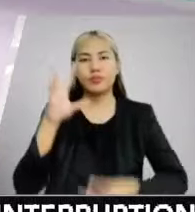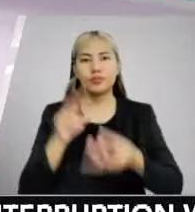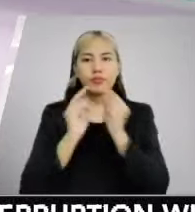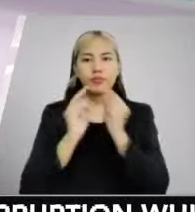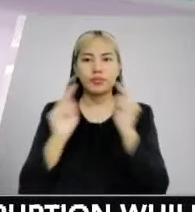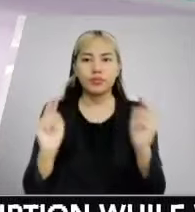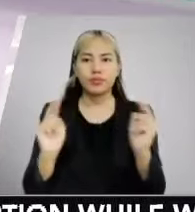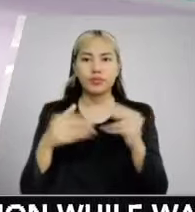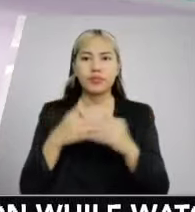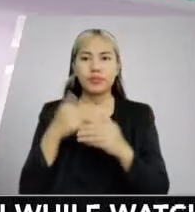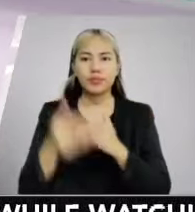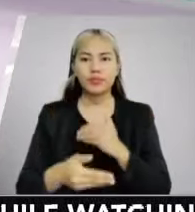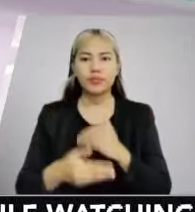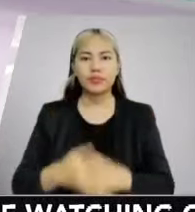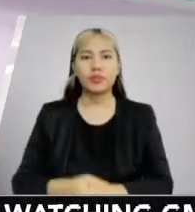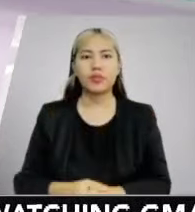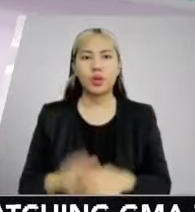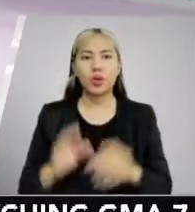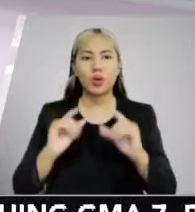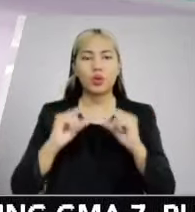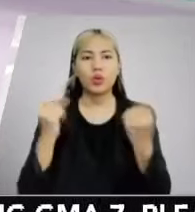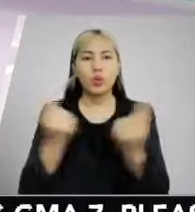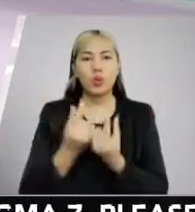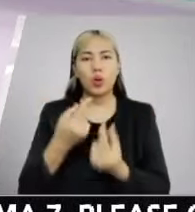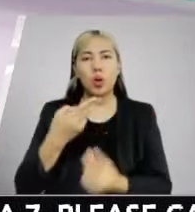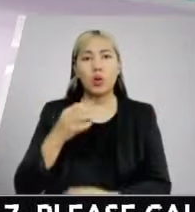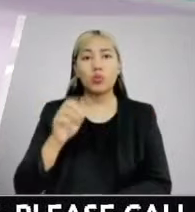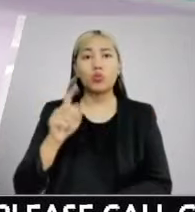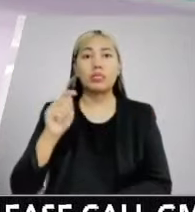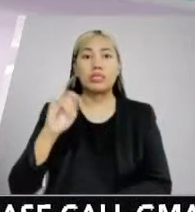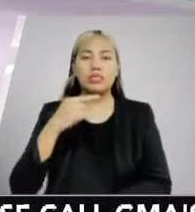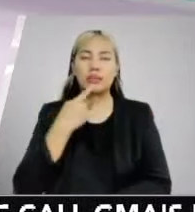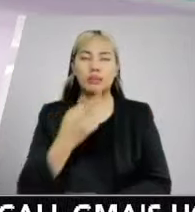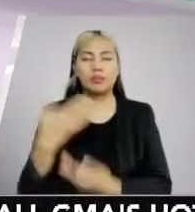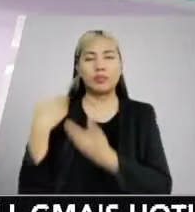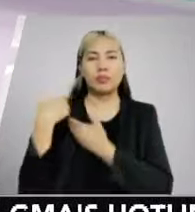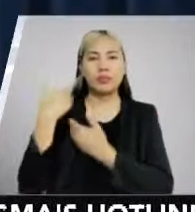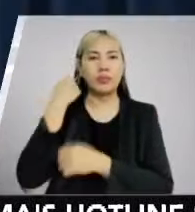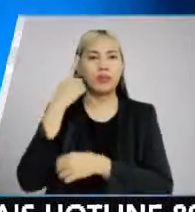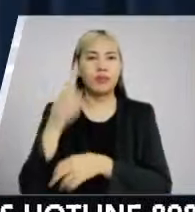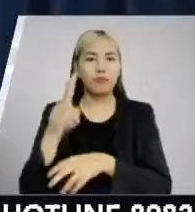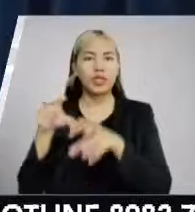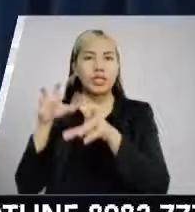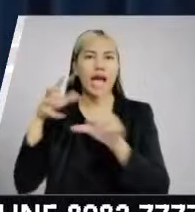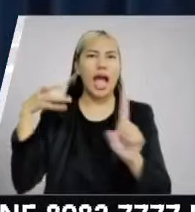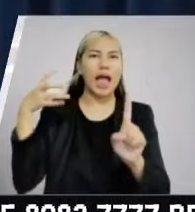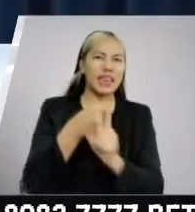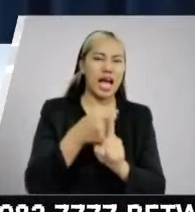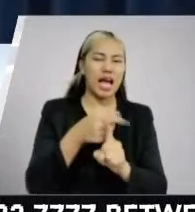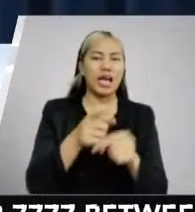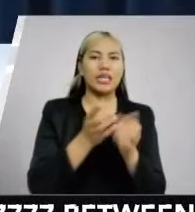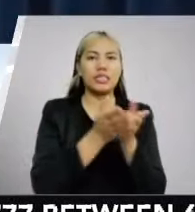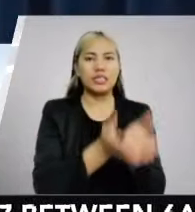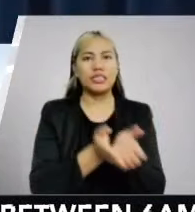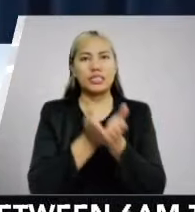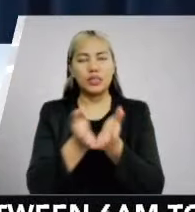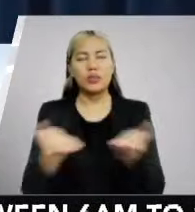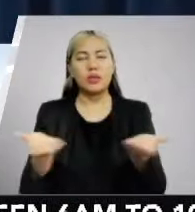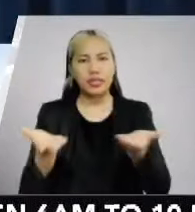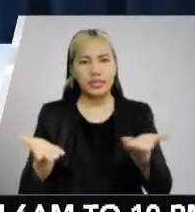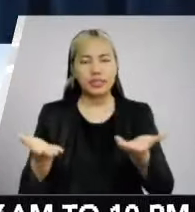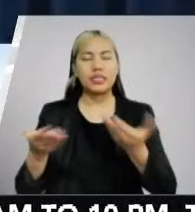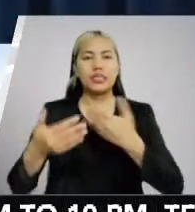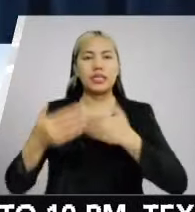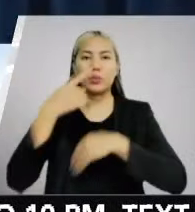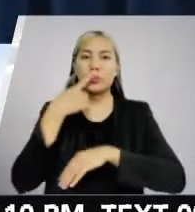Inako ng grupong Houthi ang pag-atake sa dalawang barko sa Red Sea at sa Indian Ocean. Ayon sa tagapagsalita ng grupo, gumamit sila ng bangkang